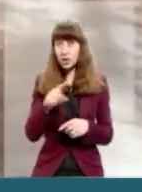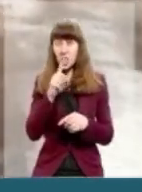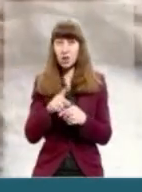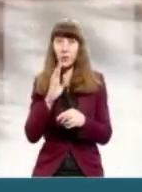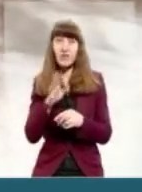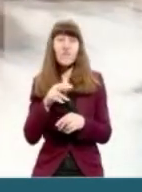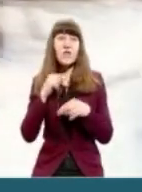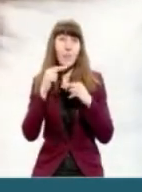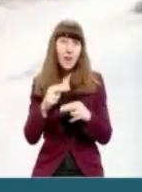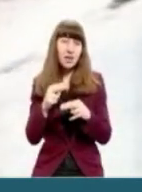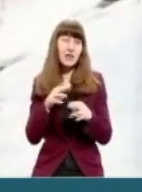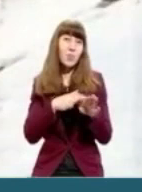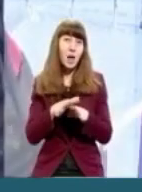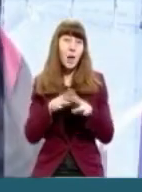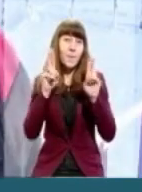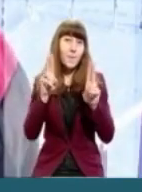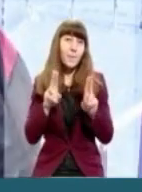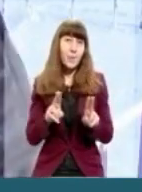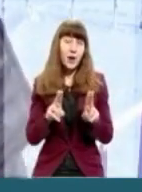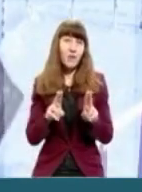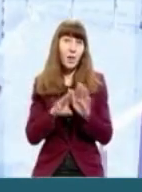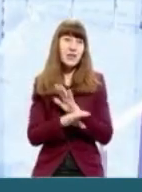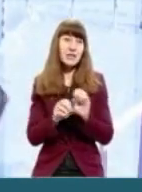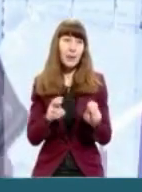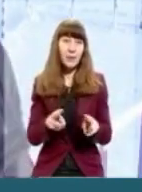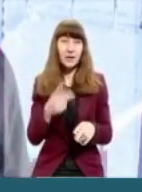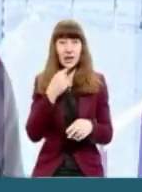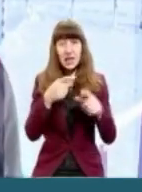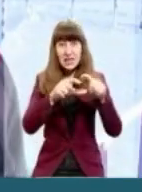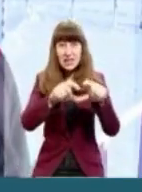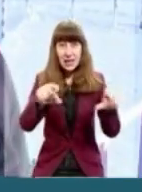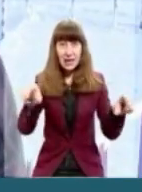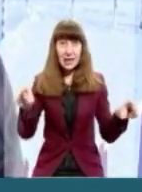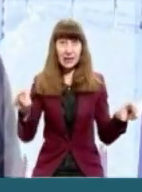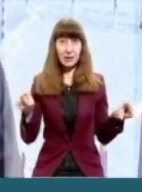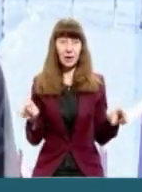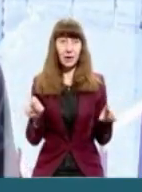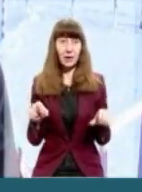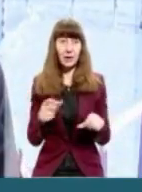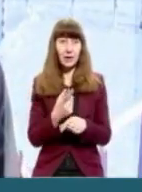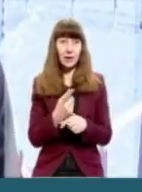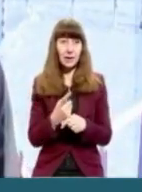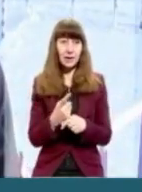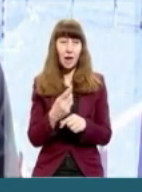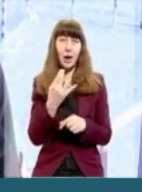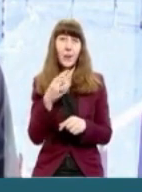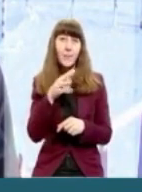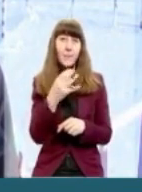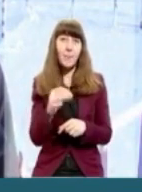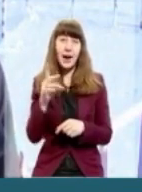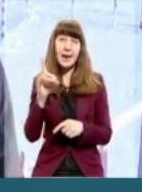соблюдая элементарные правила безопасности. Красная лента – это у нас ограждение майны. Это